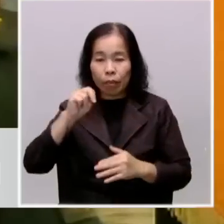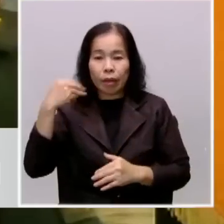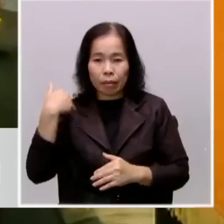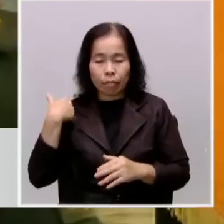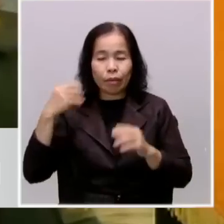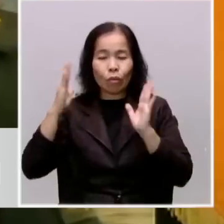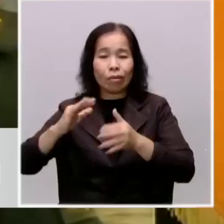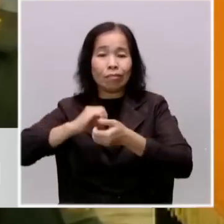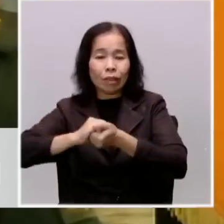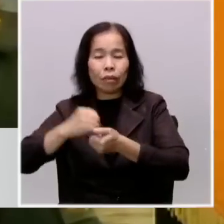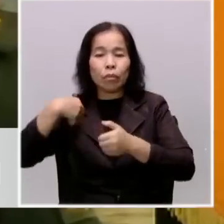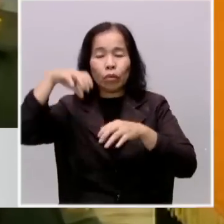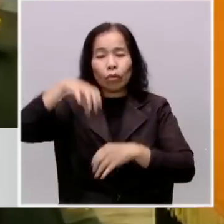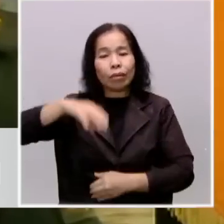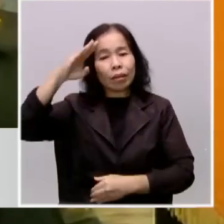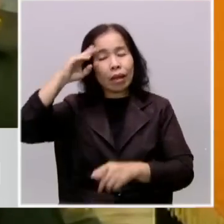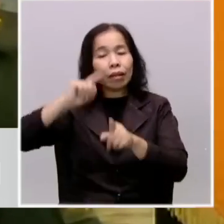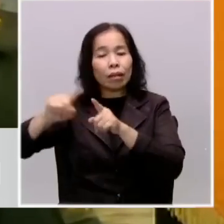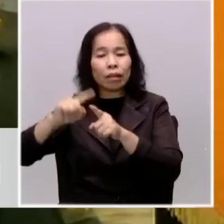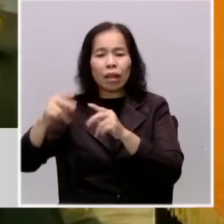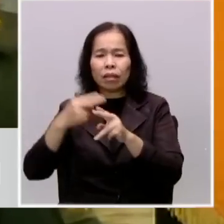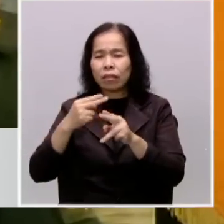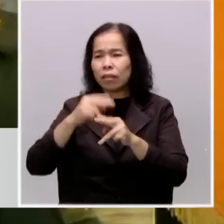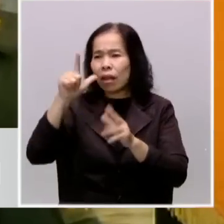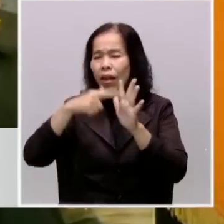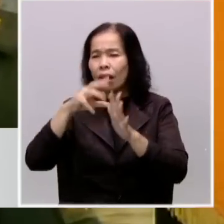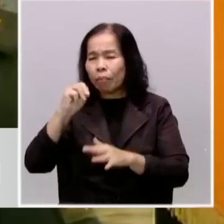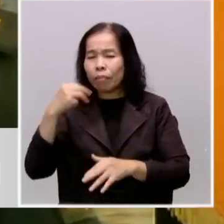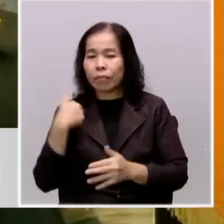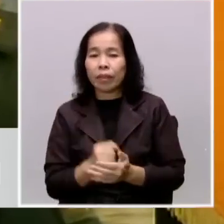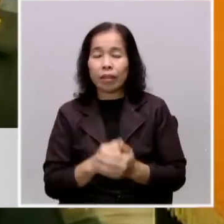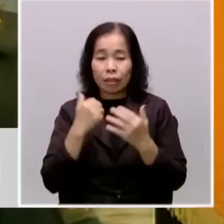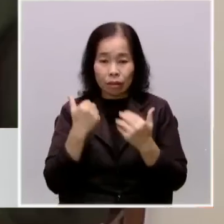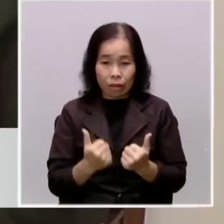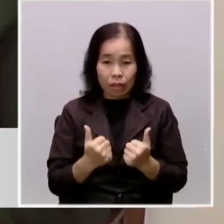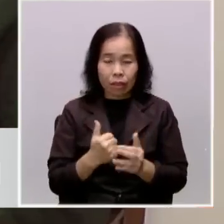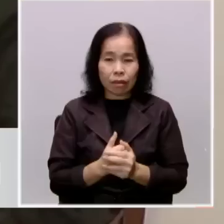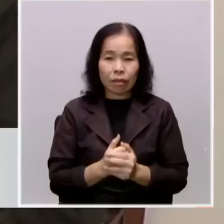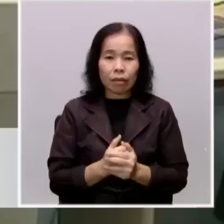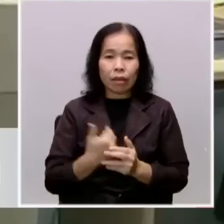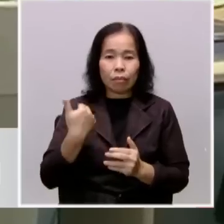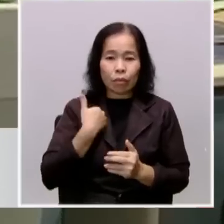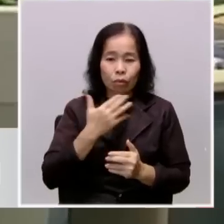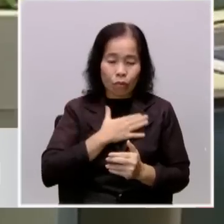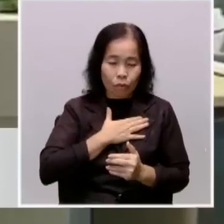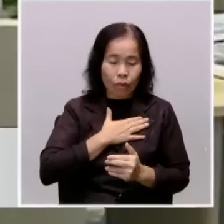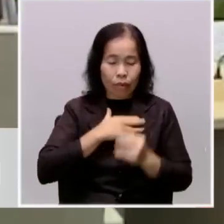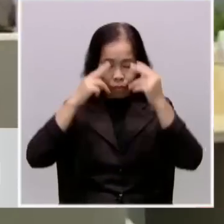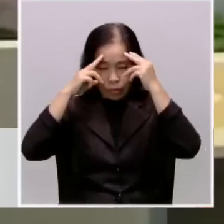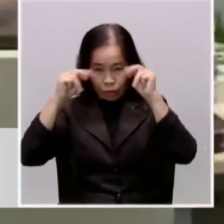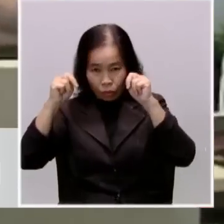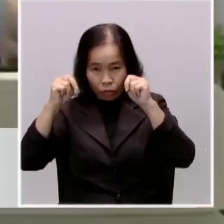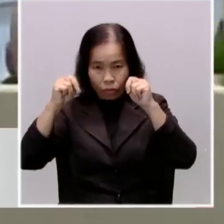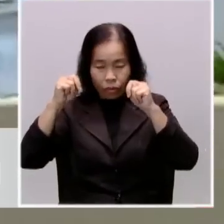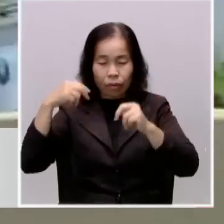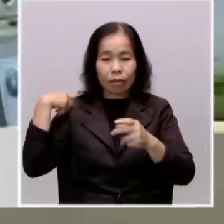ก็คือนักรบเชเชนที่มีผู้นำที่ชื่อว่ารามซานคาดีรอฟเพราะฉะนั้นทั้งปริโกซินแล้วก็ทั้งคาดีรอฟนั้นแน่นอนค่ะอาจ